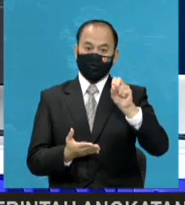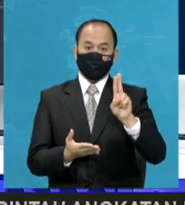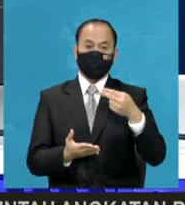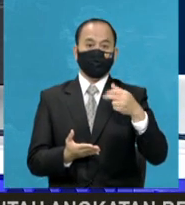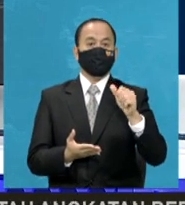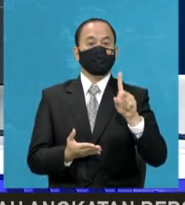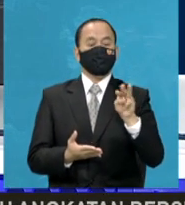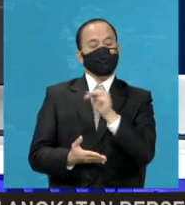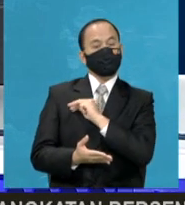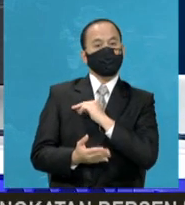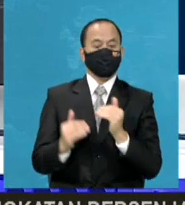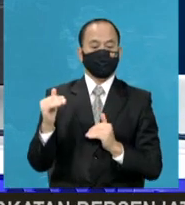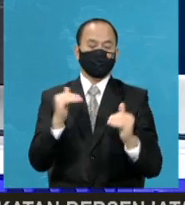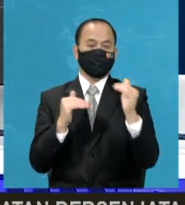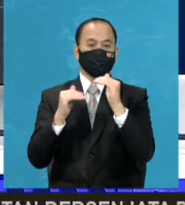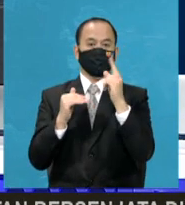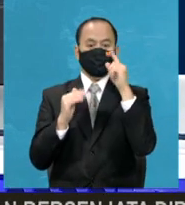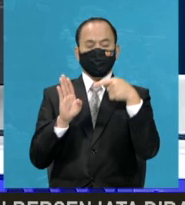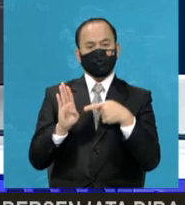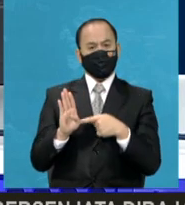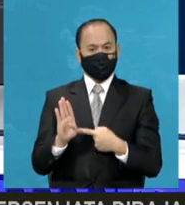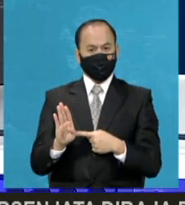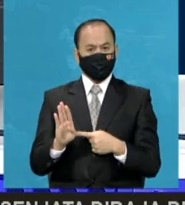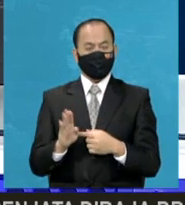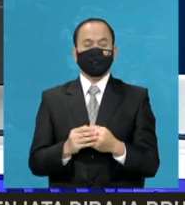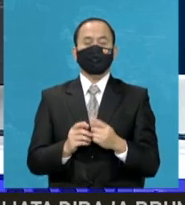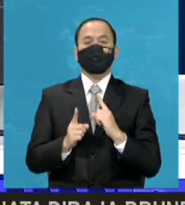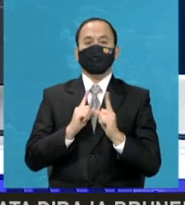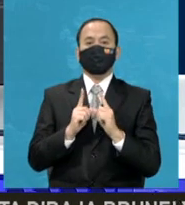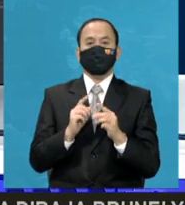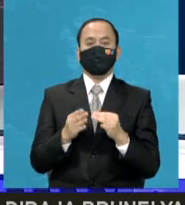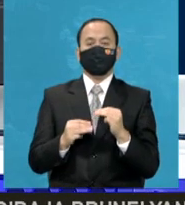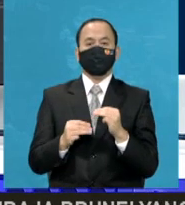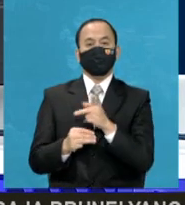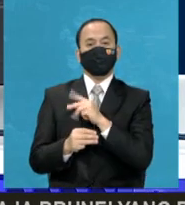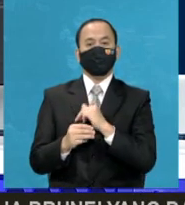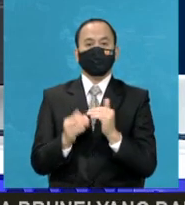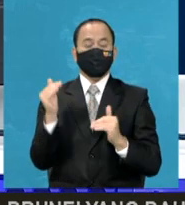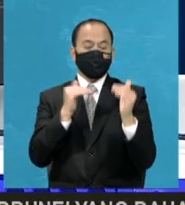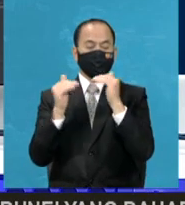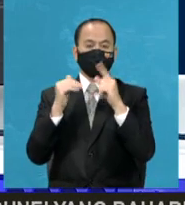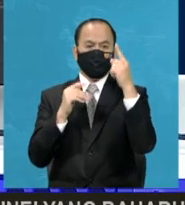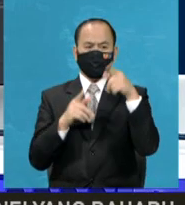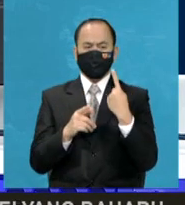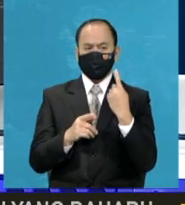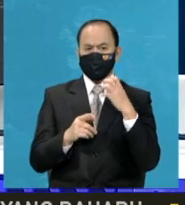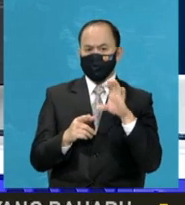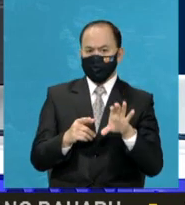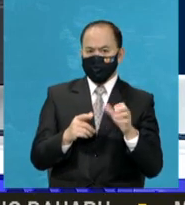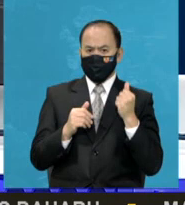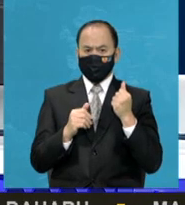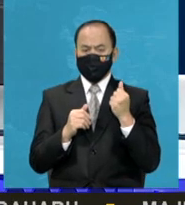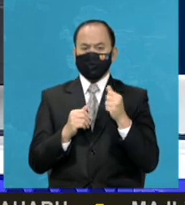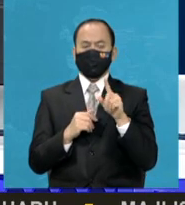menteri pembangunan dalam mukadimahnya menjelaskan Kementerian akan terus commited dalam melaksanakan rancangan